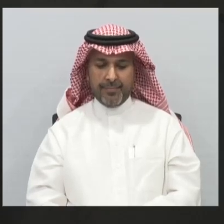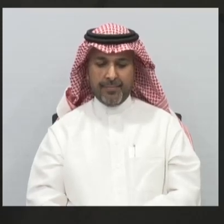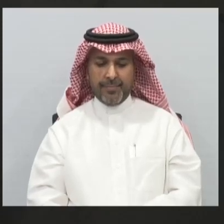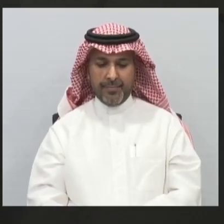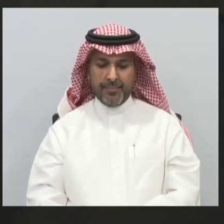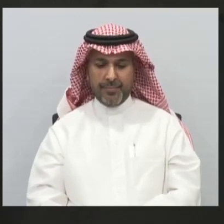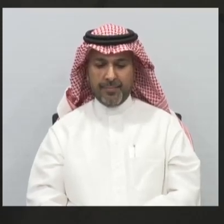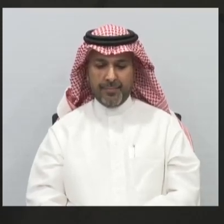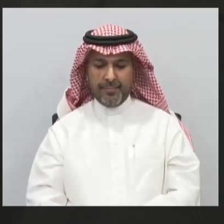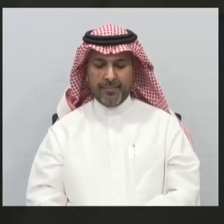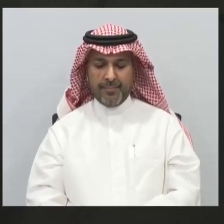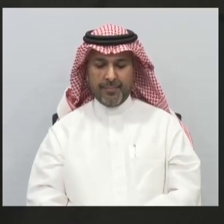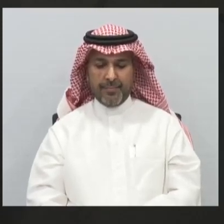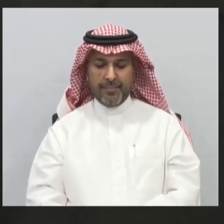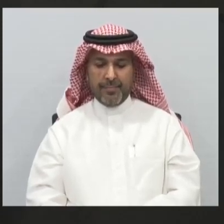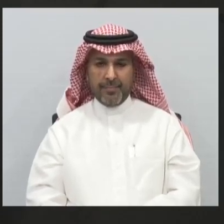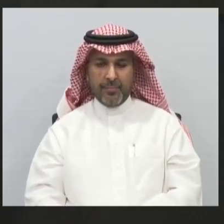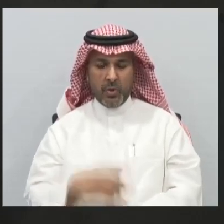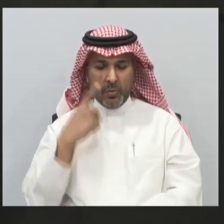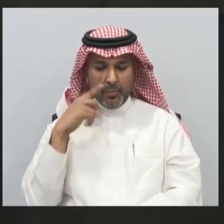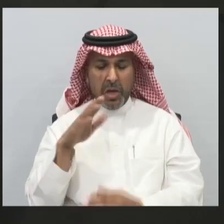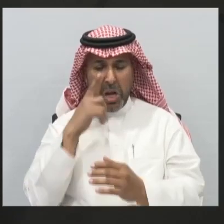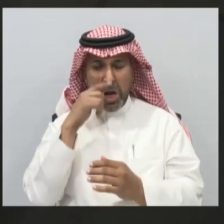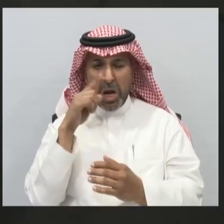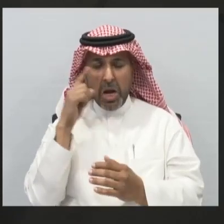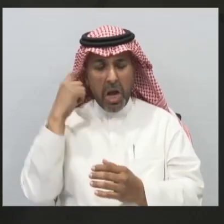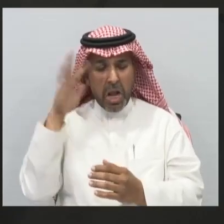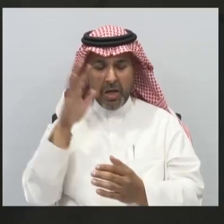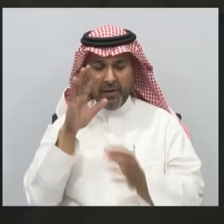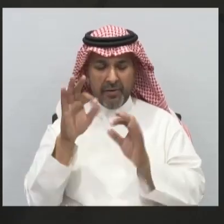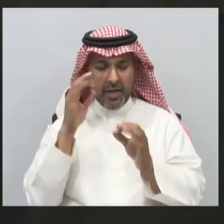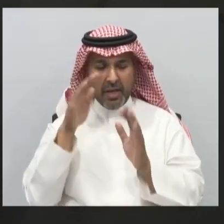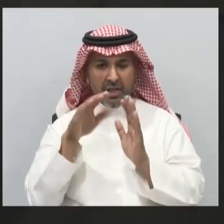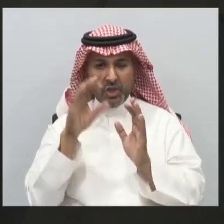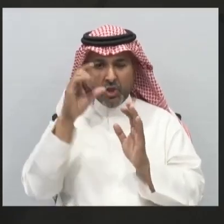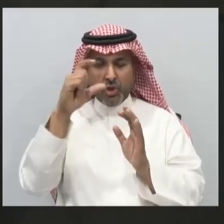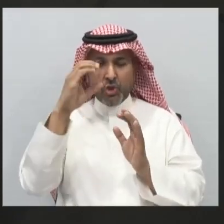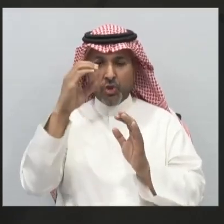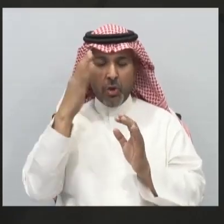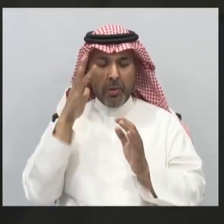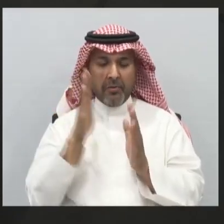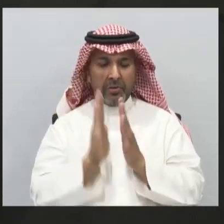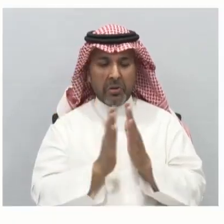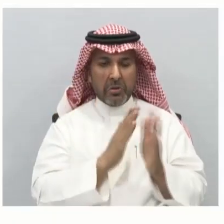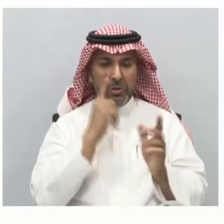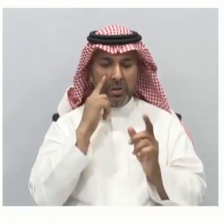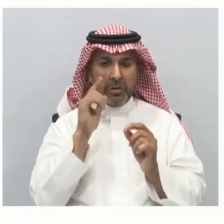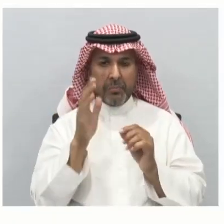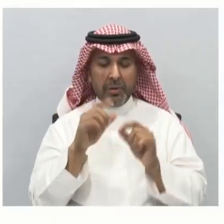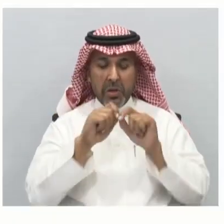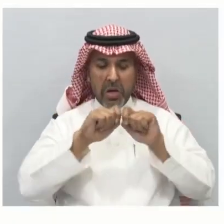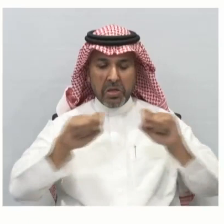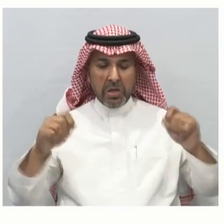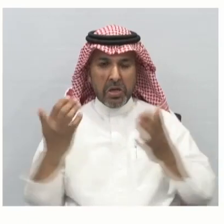اما النماذج او خط الاعداد او مباشره باستخدام الطريقه الحسابيه طب نشوف الان هنا عندي طبعا